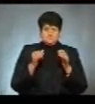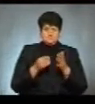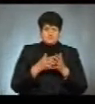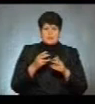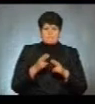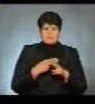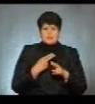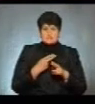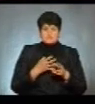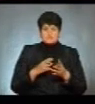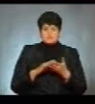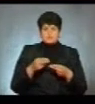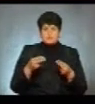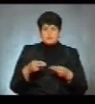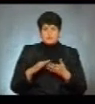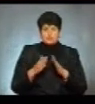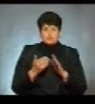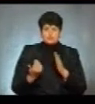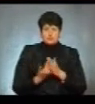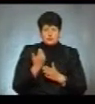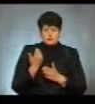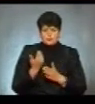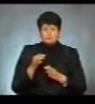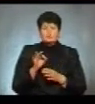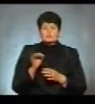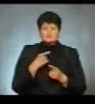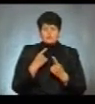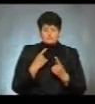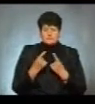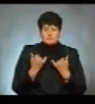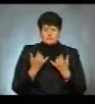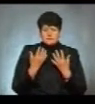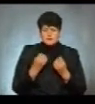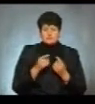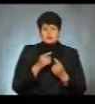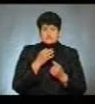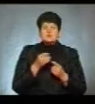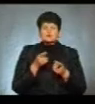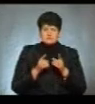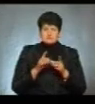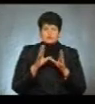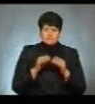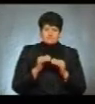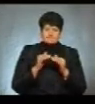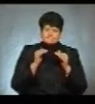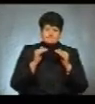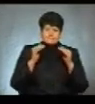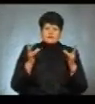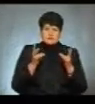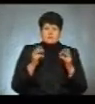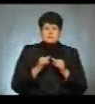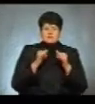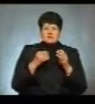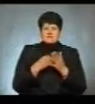без укладення нового договору, про що ми говорили на початку? Ну, дивіться, що скажемо. Дійсно, все пішло вгору, треба підносити вартість